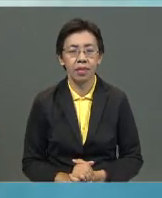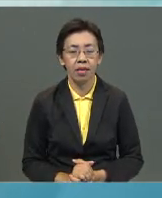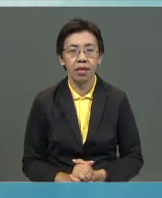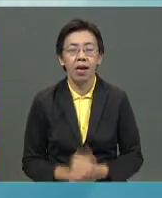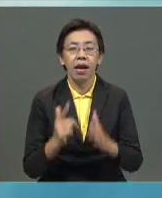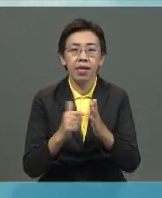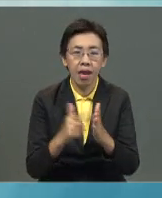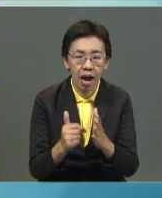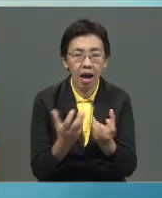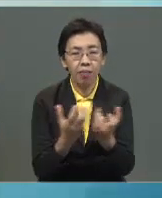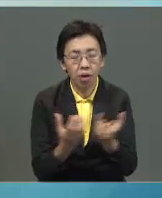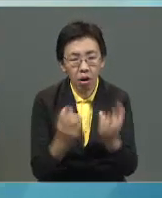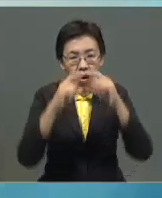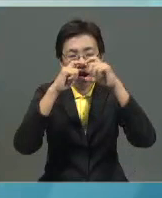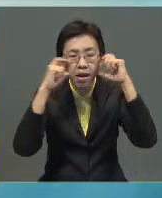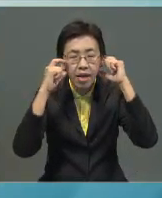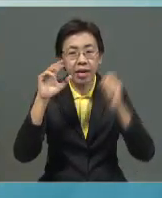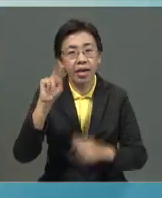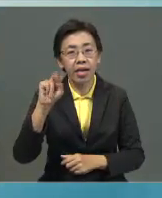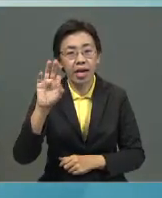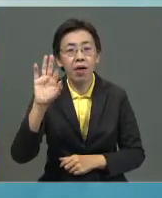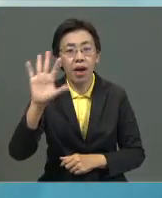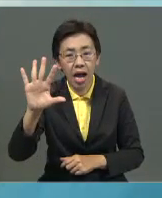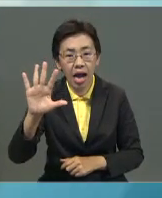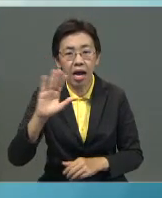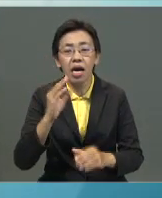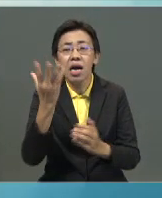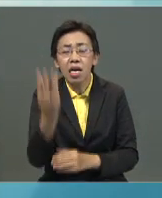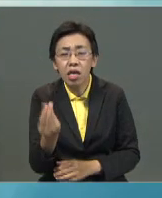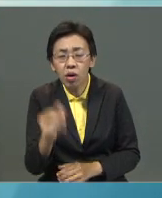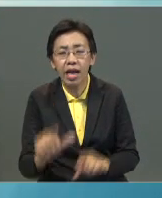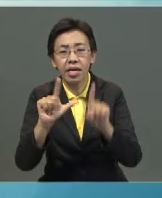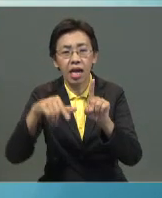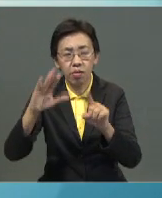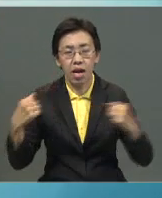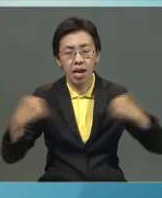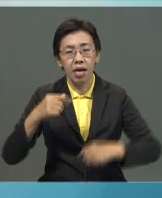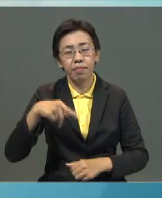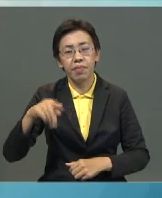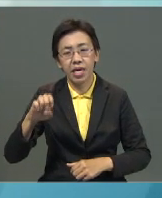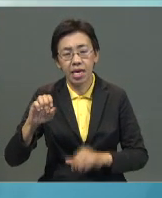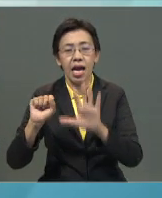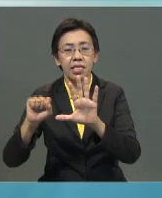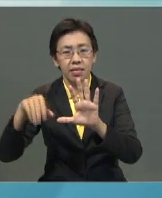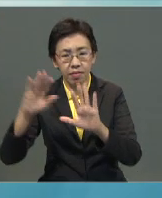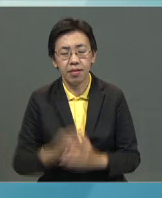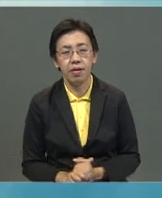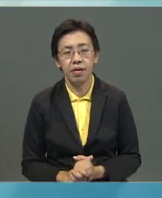เดือนที่ผ่านมานี้ก็ยังมีการเตรียมความพร้อมอย่างนั้นไปตลอดนะครับถ้าพูดถึงการจะเรียกและฟิตตอนนี้นะครับสุขภาพร่างกายของทางด้านนัดเอ่อก็เรียกคณะบุคลากรทางด้านสุขภาพทั้งหลายเนี่ยก็พร้อมทั้งหมดแล้วขึ้นมาก็มือก็พร้อมด้วยแต่ไงก็ตามแต่ครับพร้อมอย่างนี้เราไม่อยากจะต้องใช้นะครับเพราะว่าให้พร้อมเอาไว้แต่ว่าตัวเองว่างไว้อย่างนี้ดีกว่าที่จะมีคนเจ็บป่วยนะครับเช่นเดียวกันกับเรื่องของความพร้อมด้านเวชภัณฑ์นะครับn95ก็มีอยู่ประมาณล้านกว่า ppe 500